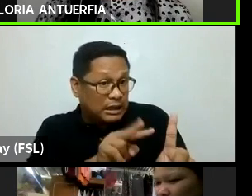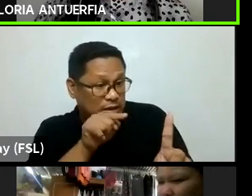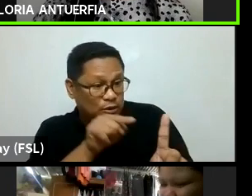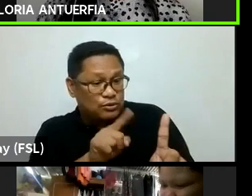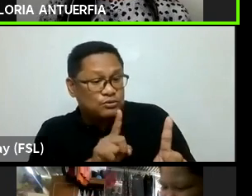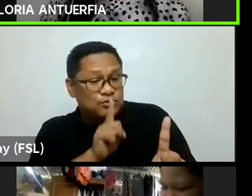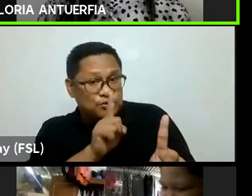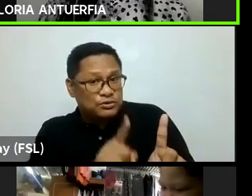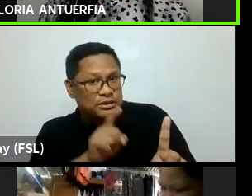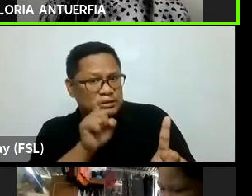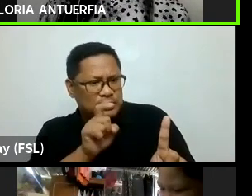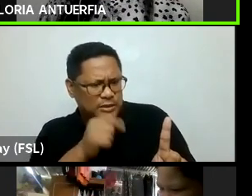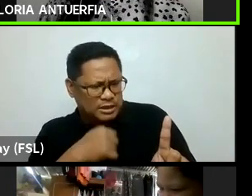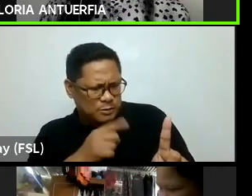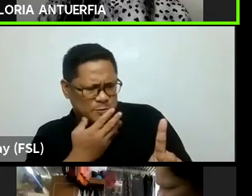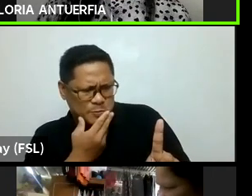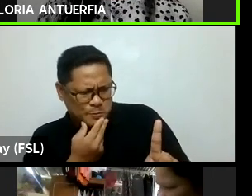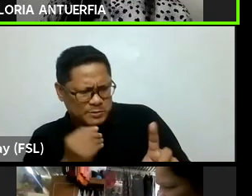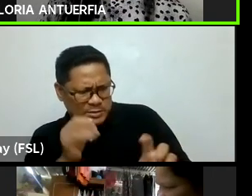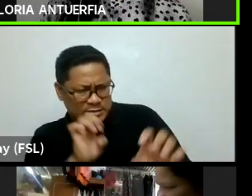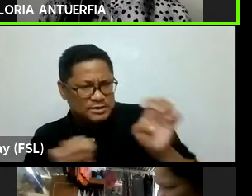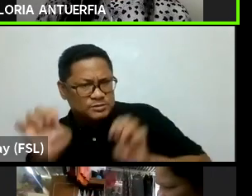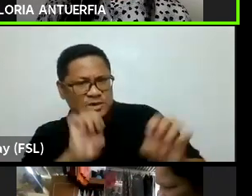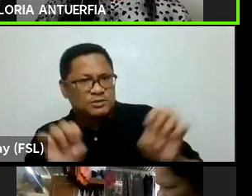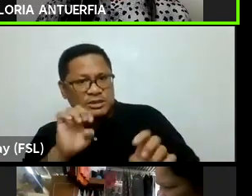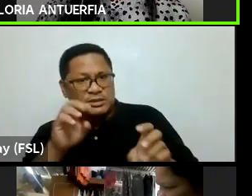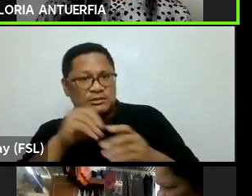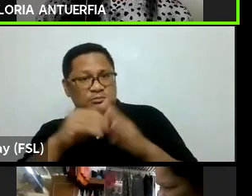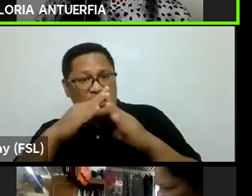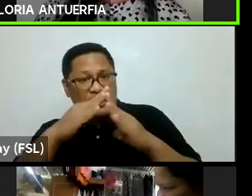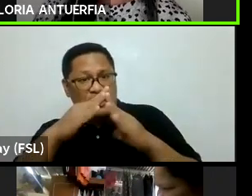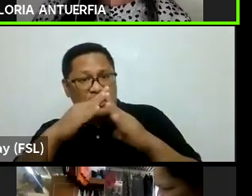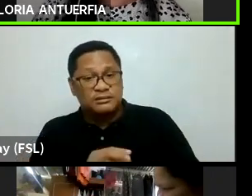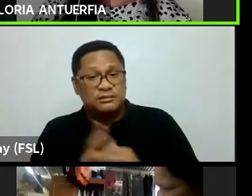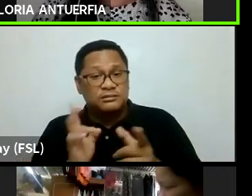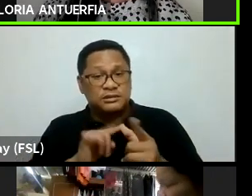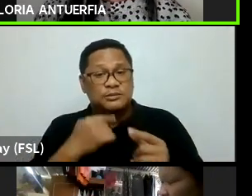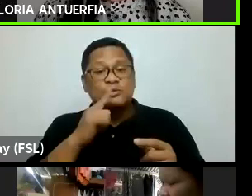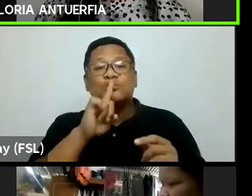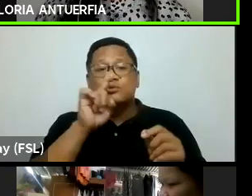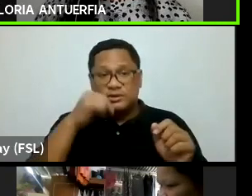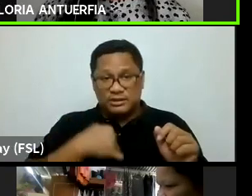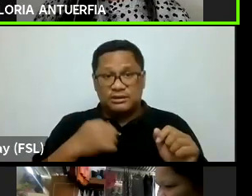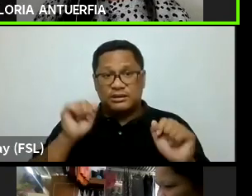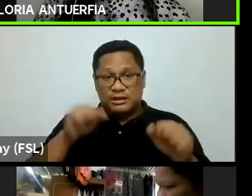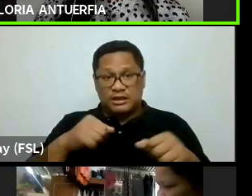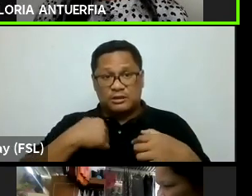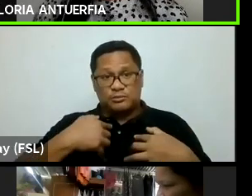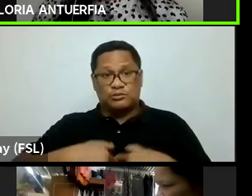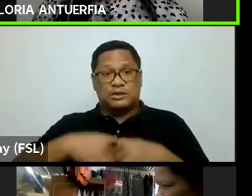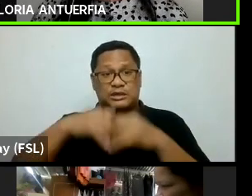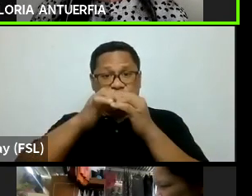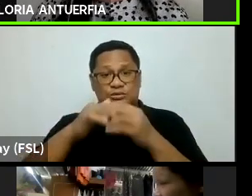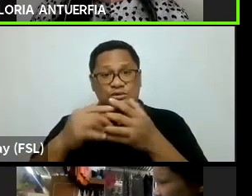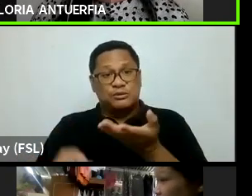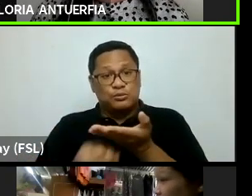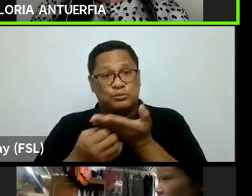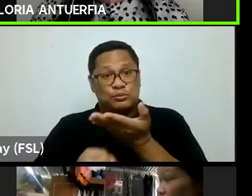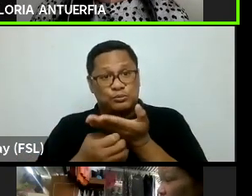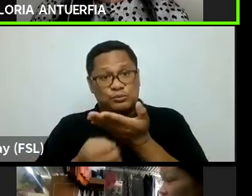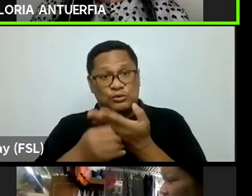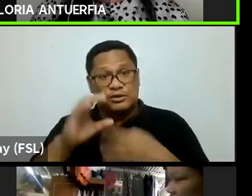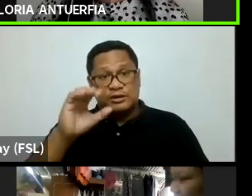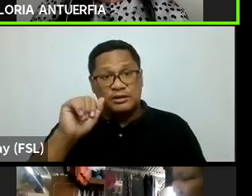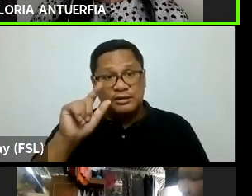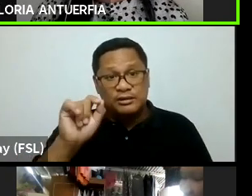to it na i-experiment ko sa bahay. So ginagawa ko, sabi nga nila sa akin, pwede daw ako magtayo ng catering. So sabi, when you